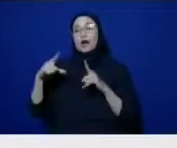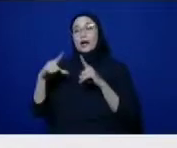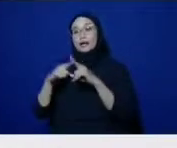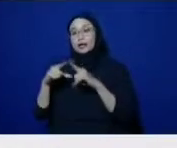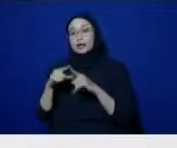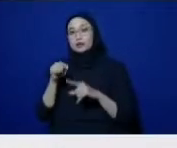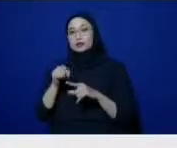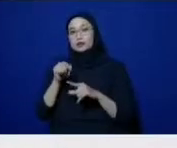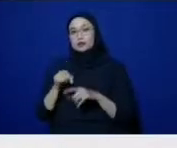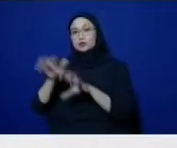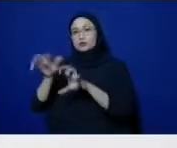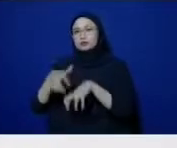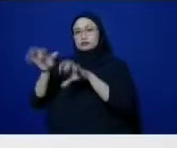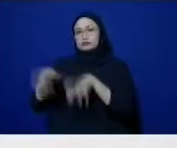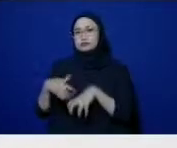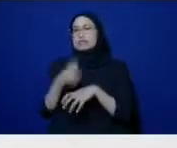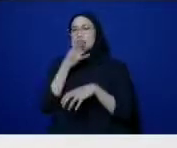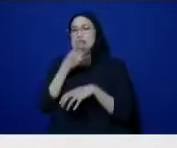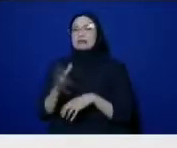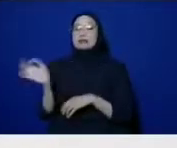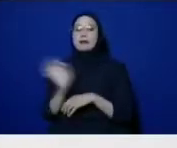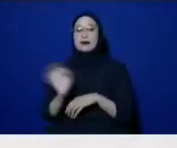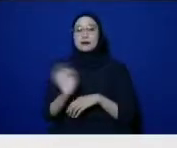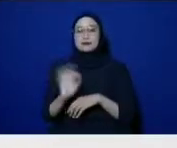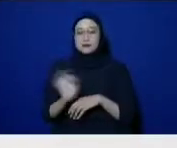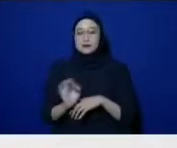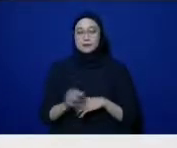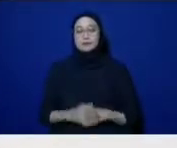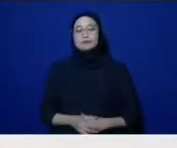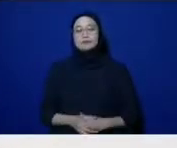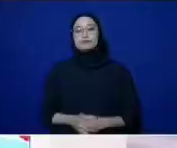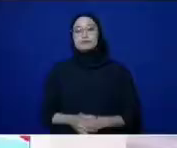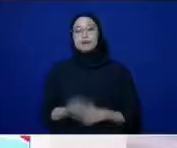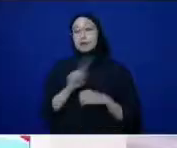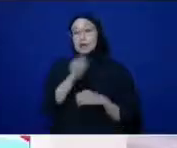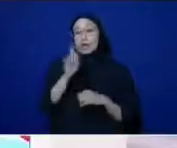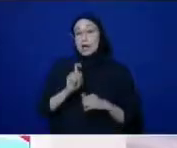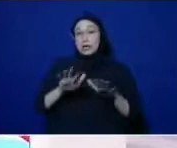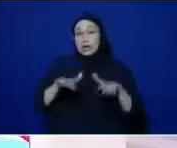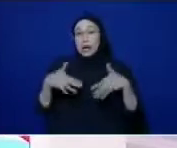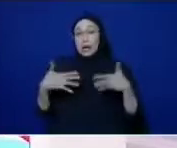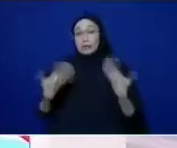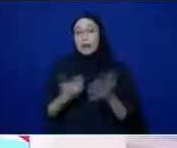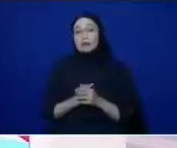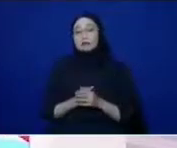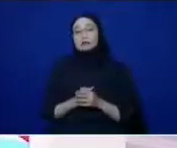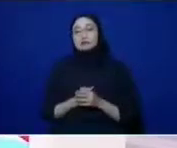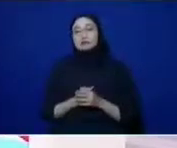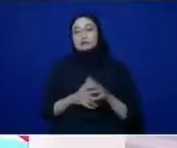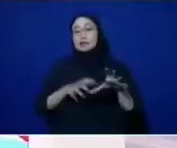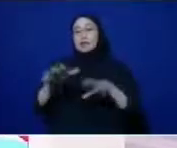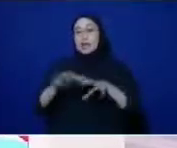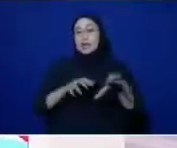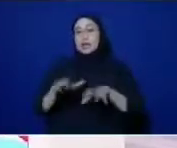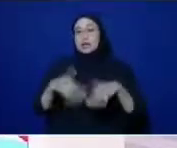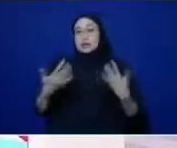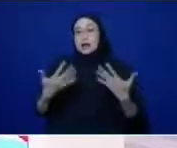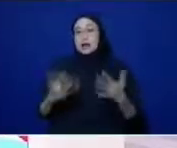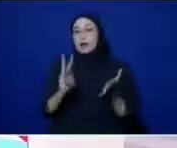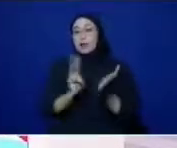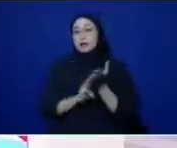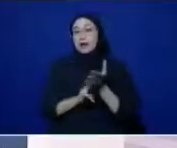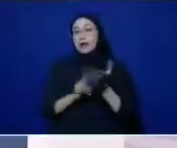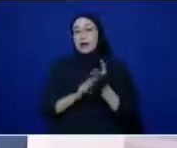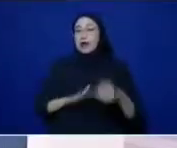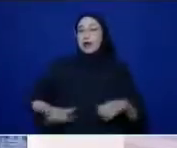areal tambang tanpa izin. Pertanyaannya, bagaimana langkah konkret Bapak-Bapak untuk mengatasi